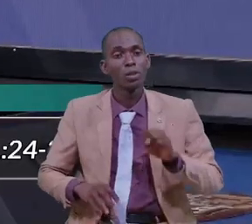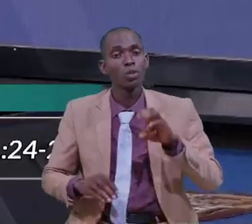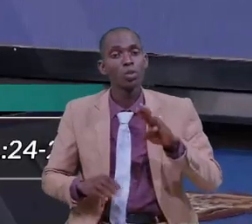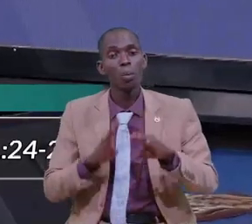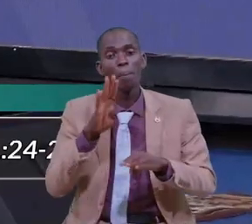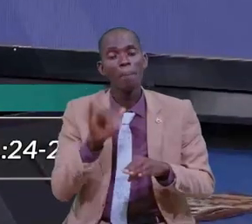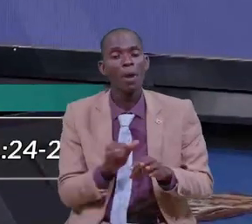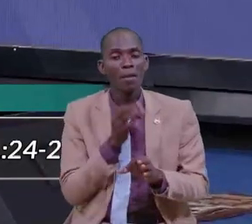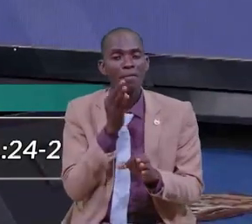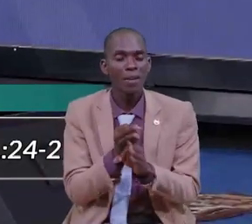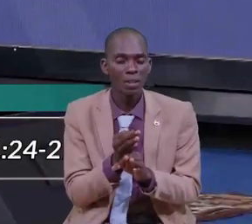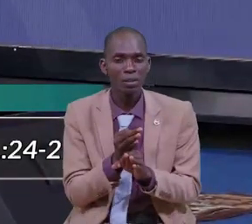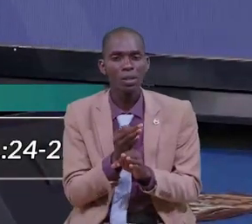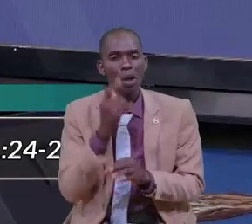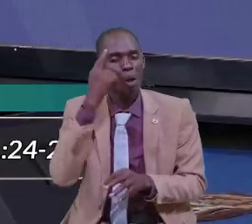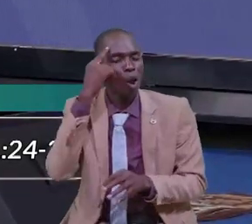Alors, par la foi, Moïse,